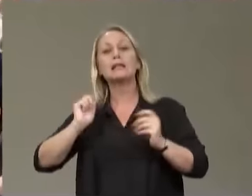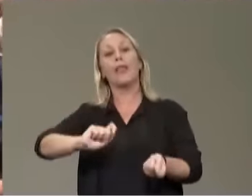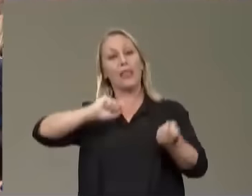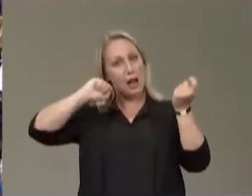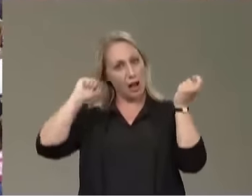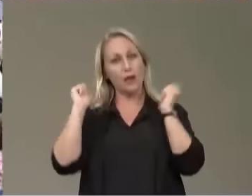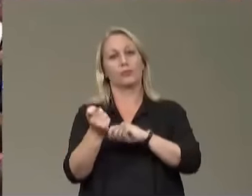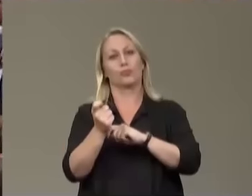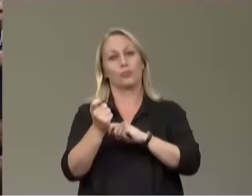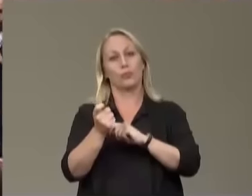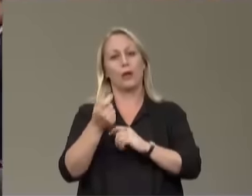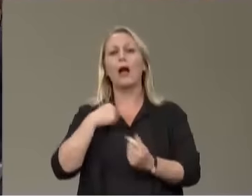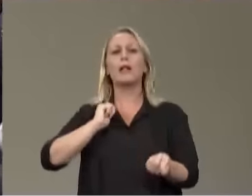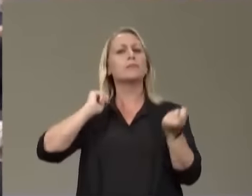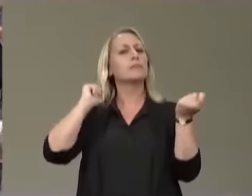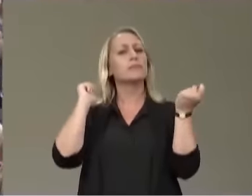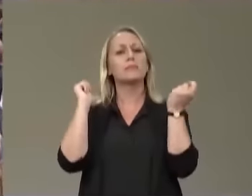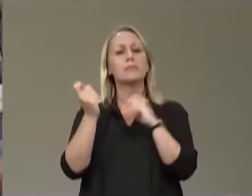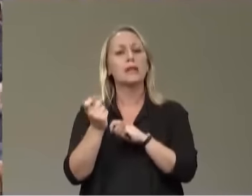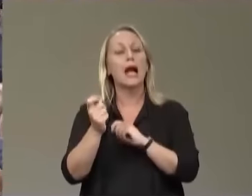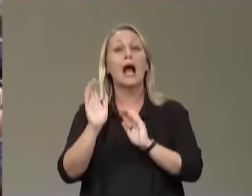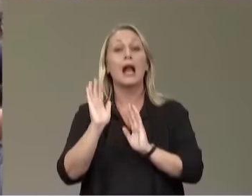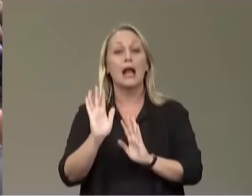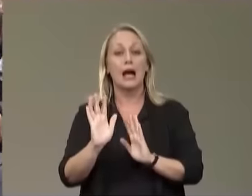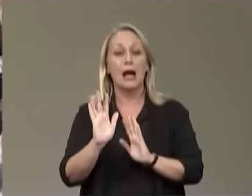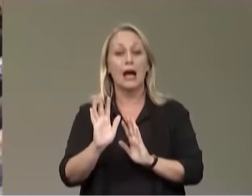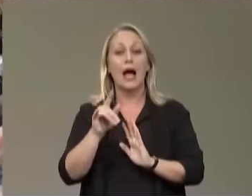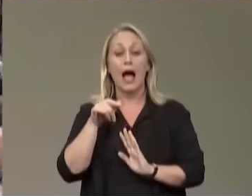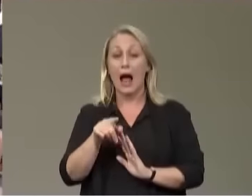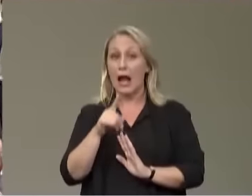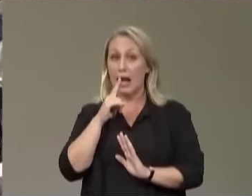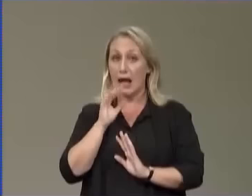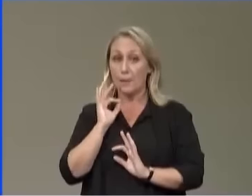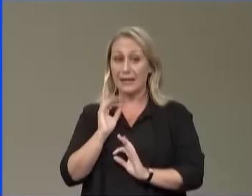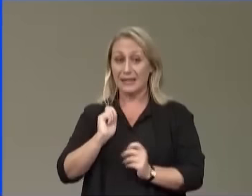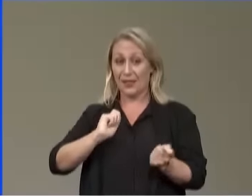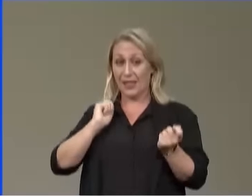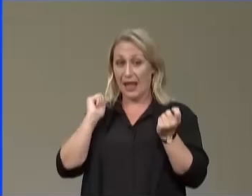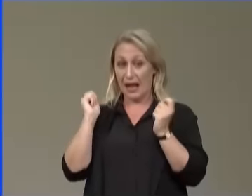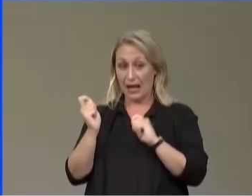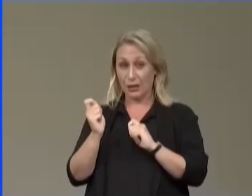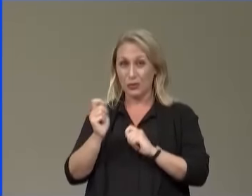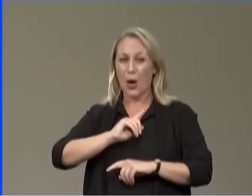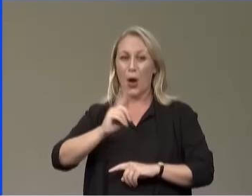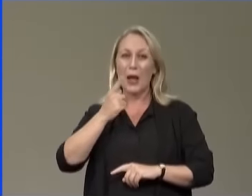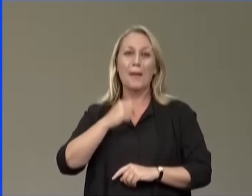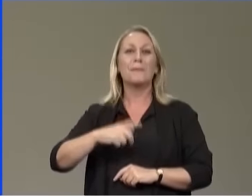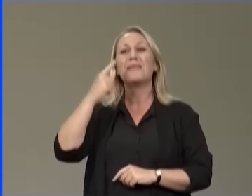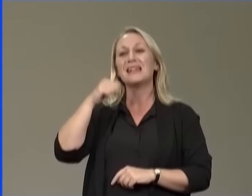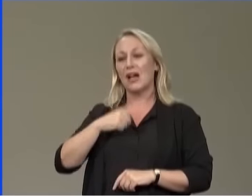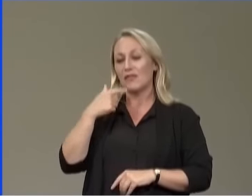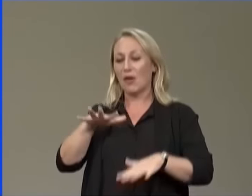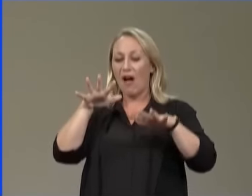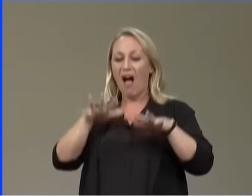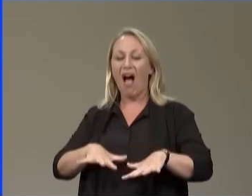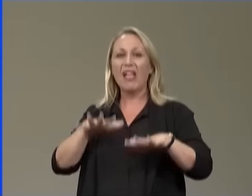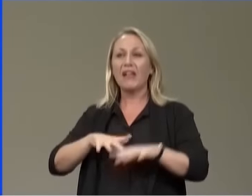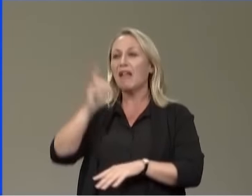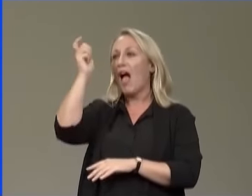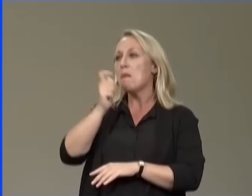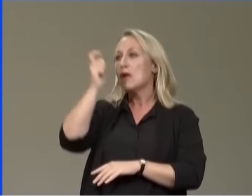αναμορφώνονται. Κυρίως όμως αποφεύγοντας να λειτουργούν ως άλοθη φτώχειας